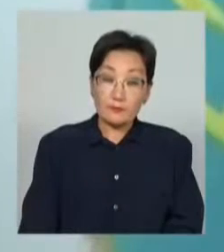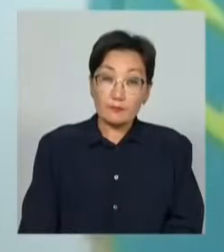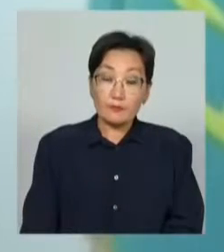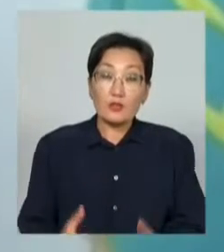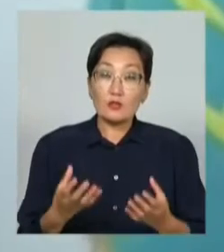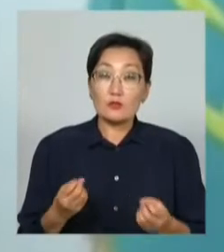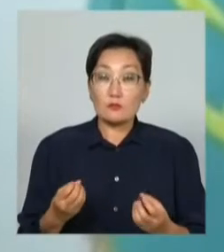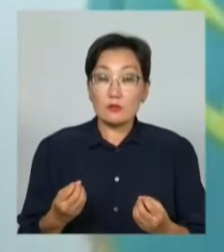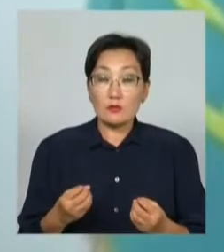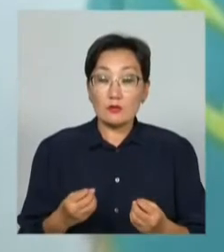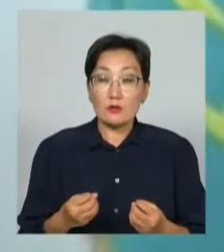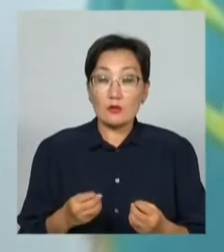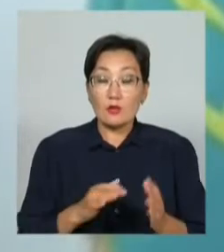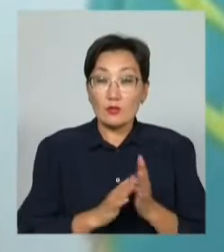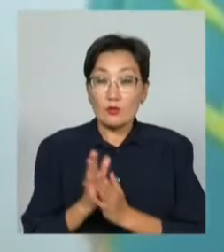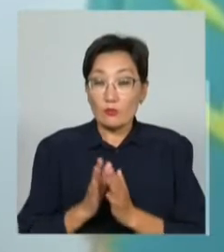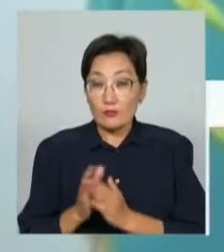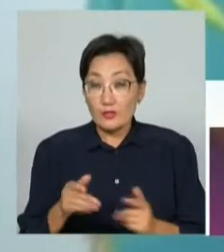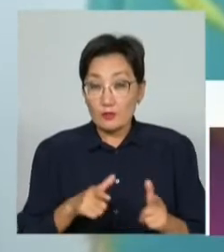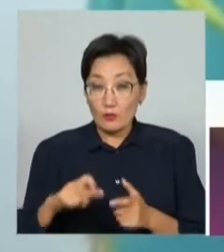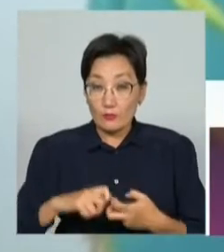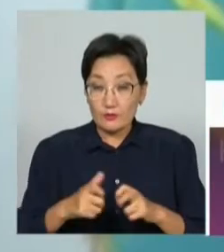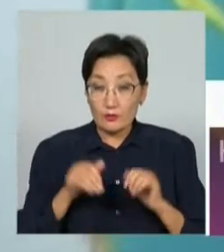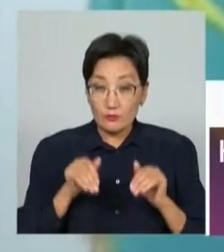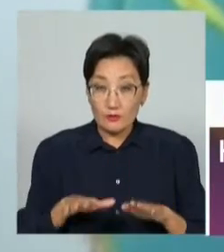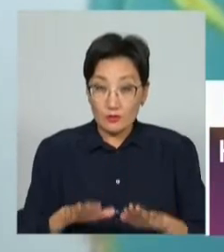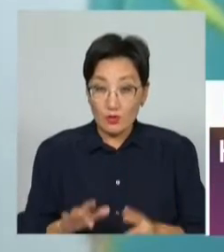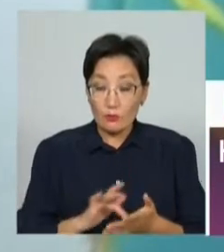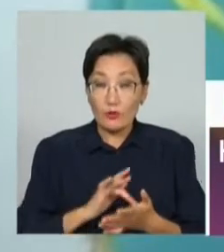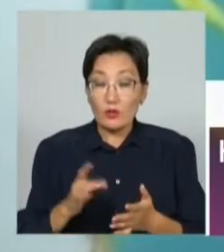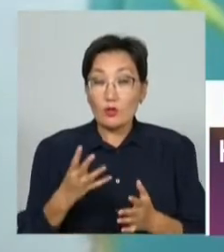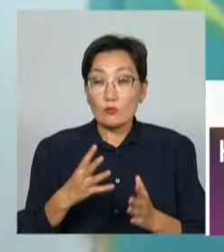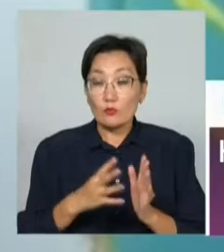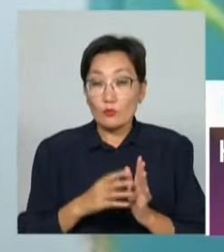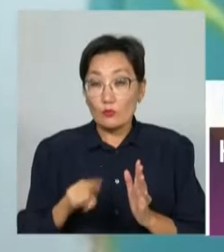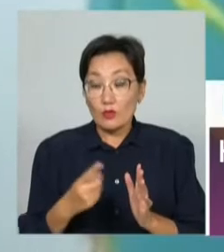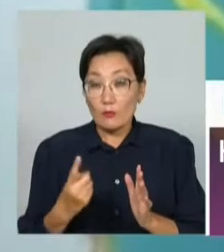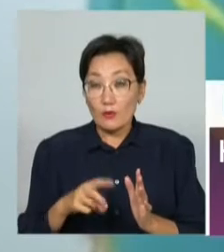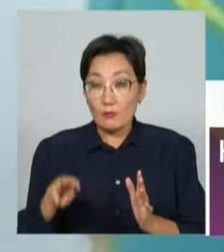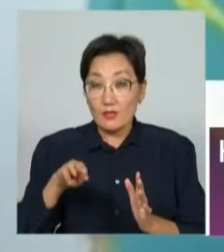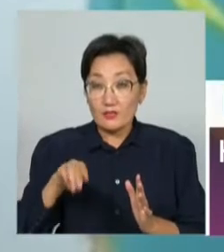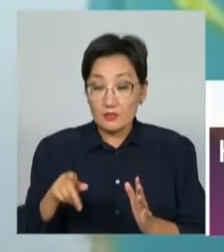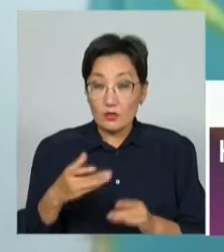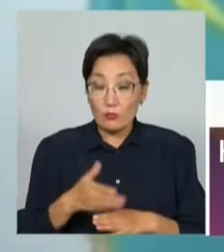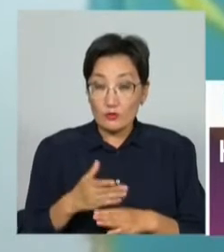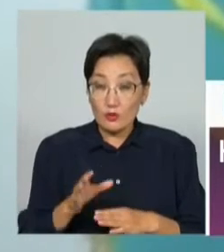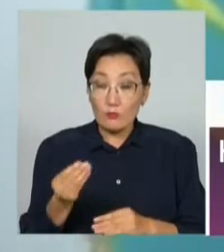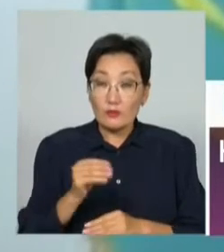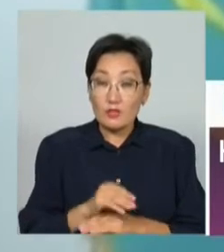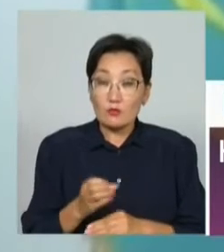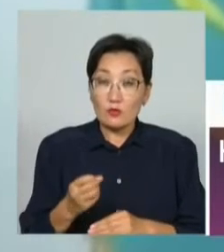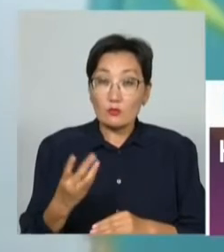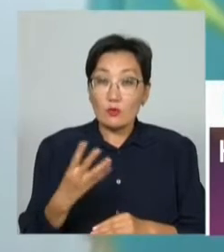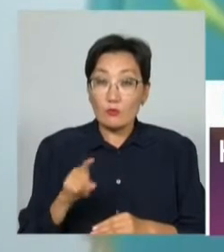Сонымен қатар азық дайындау проблемаларын шешуге жергілікті бюджеттен 9,1 миллиард теңге бөлінді. Қосымша